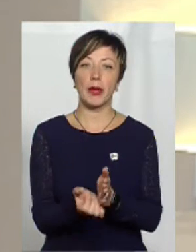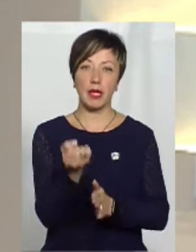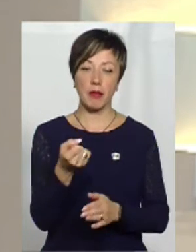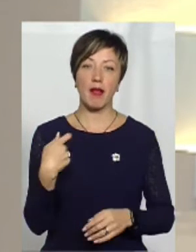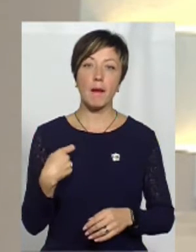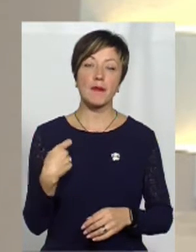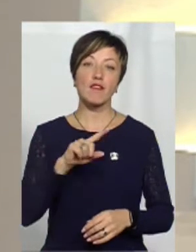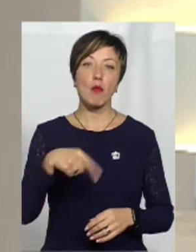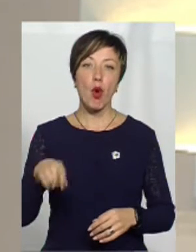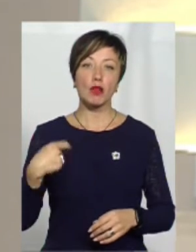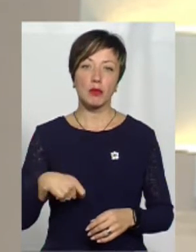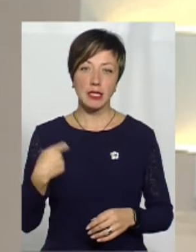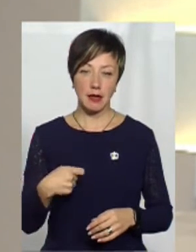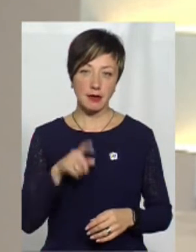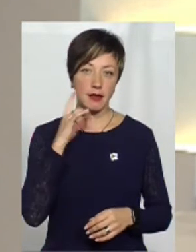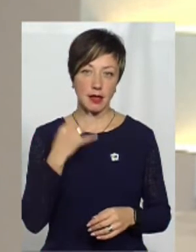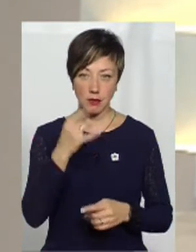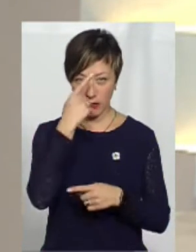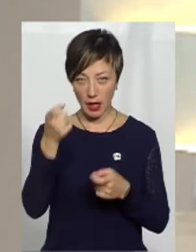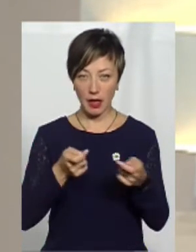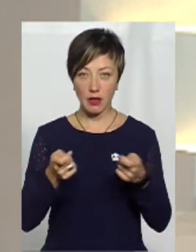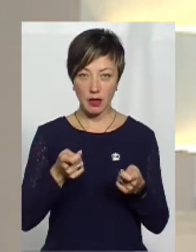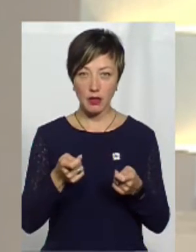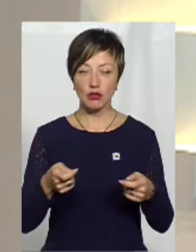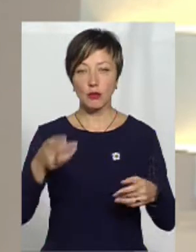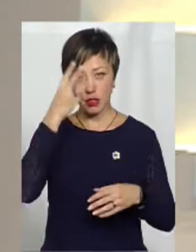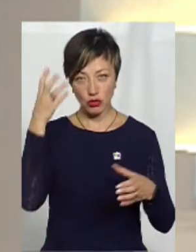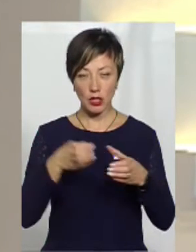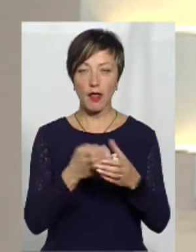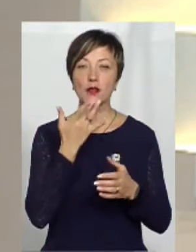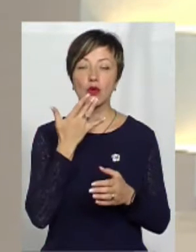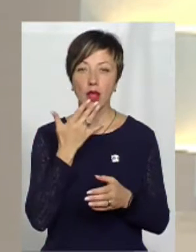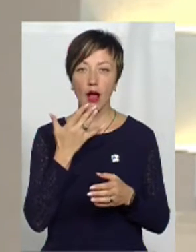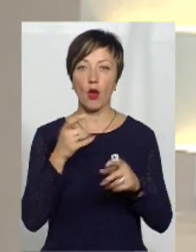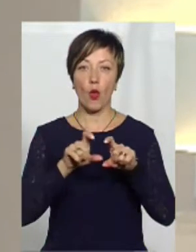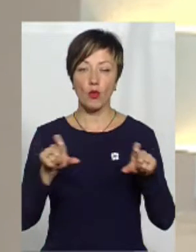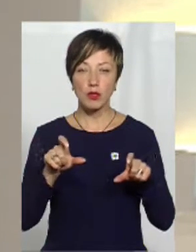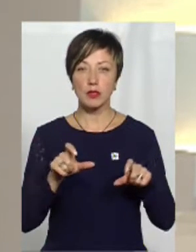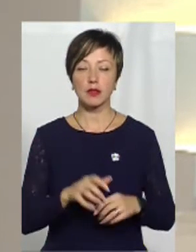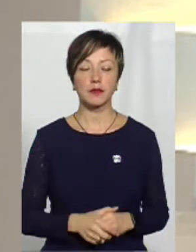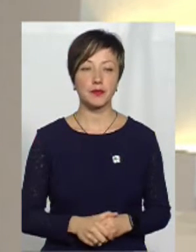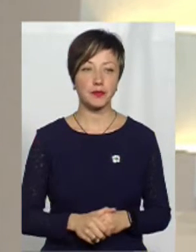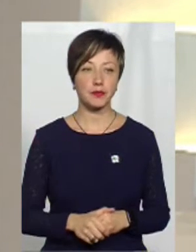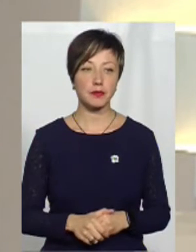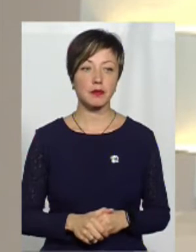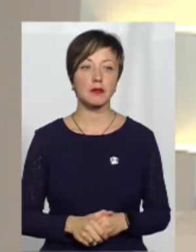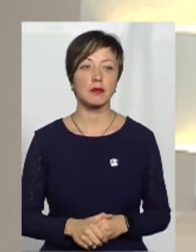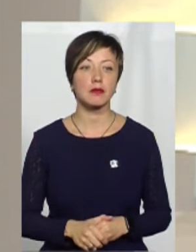до президента Володимира Зеленського. Про це повідомив керівник Хмельницького штабу Національного корпусу Єгор